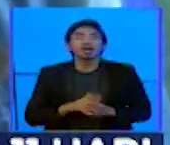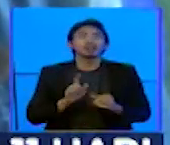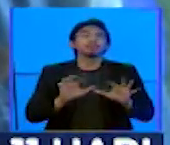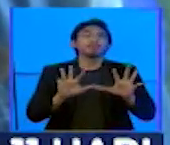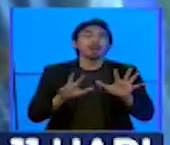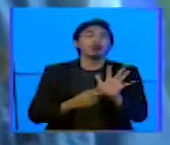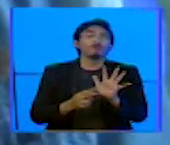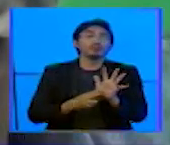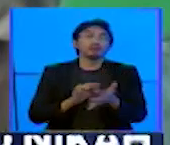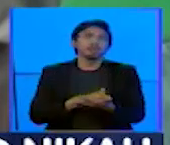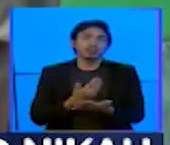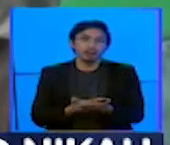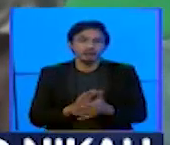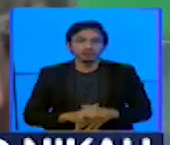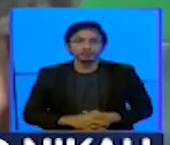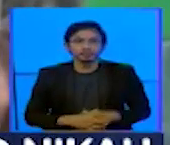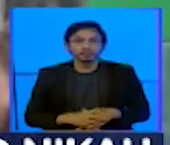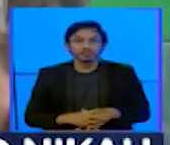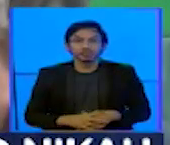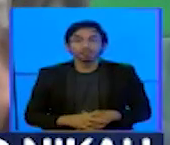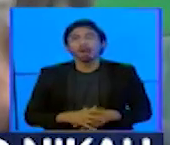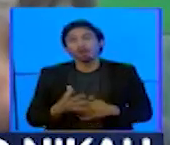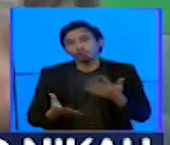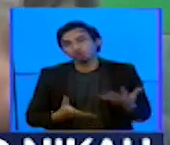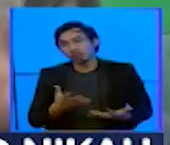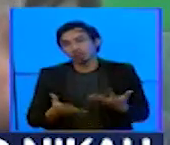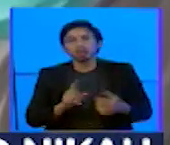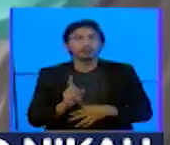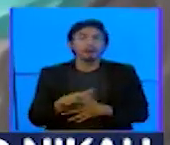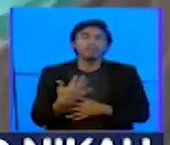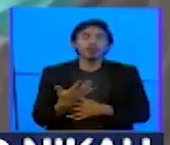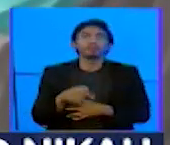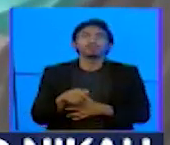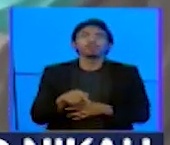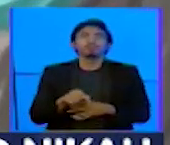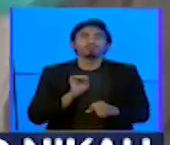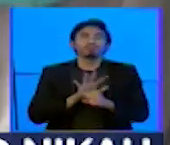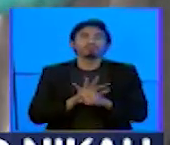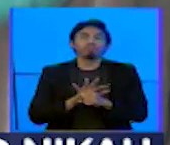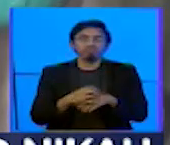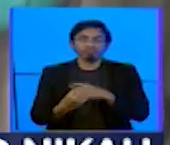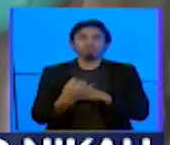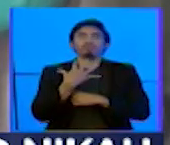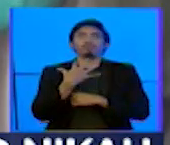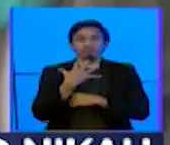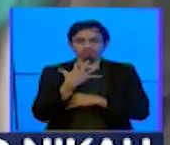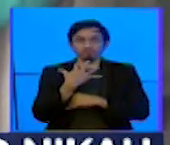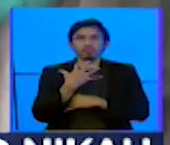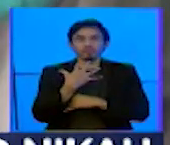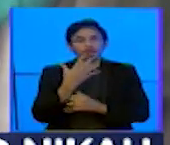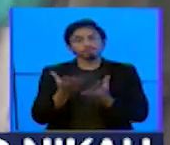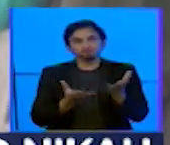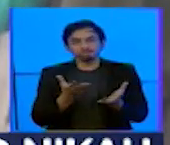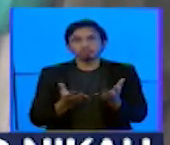warga tertular COVID-19 dari klaster hajatan, karena pengantin wanita dan pasangannya hanya menggelar akad nikah. Sementara, pesta hajatan